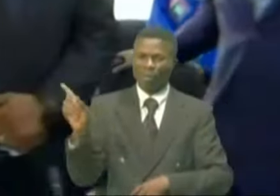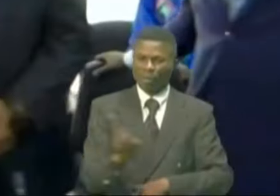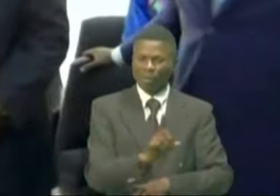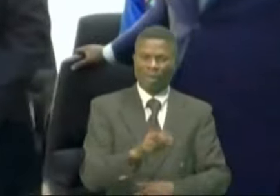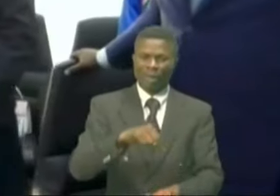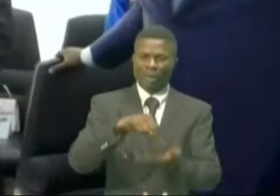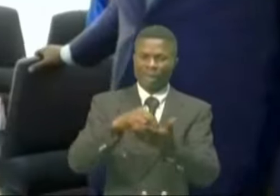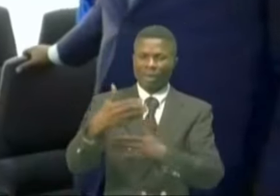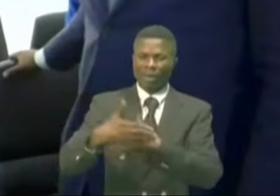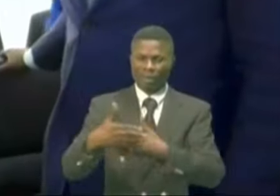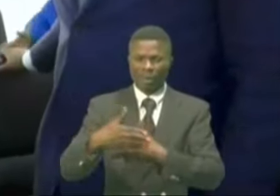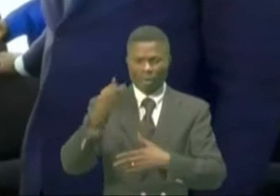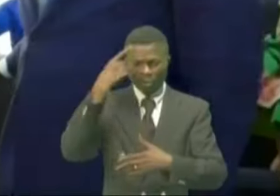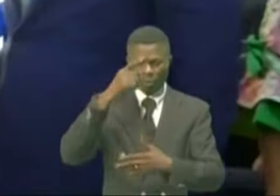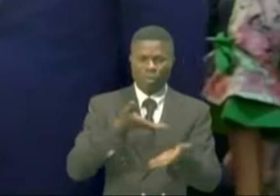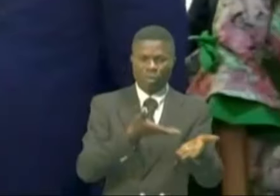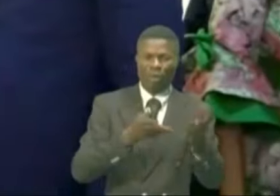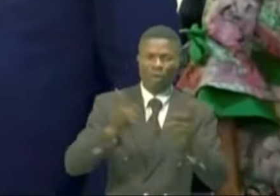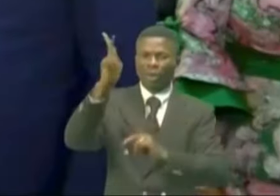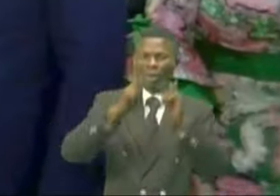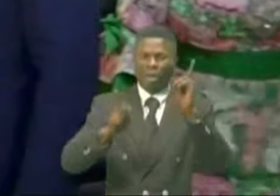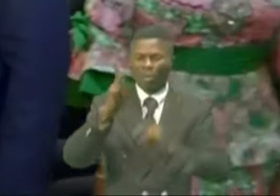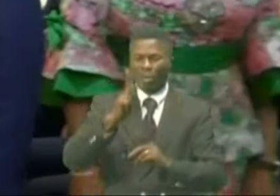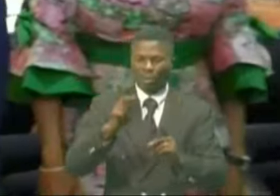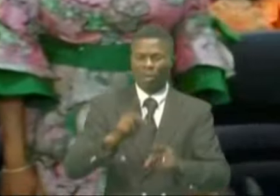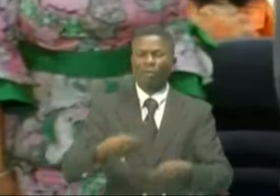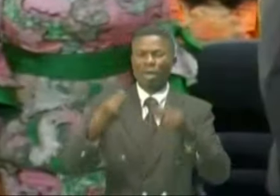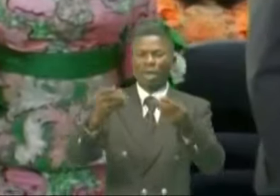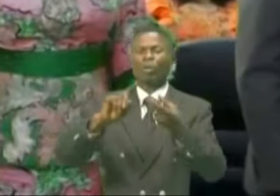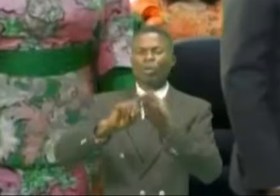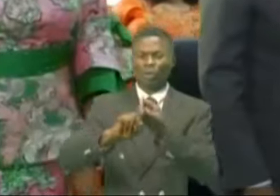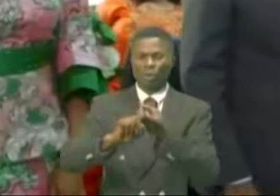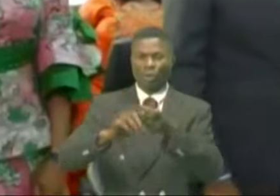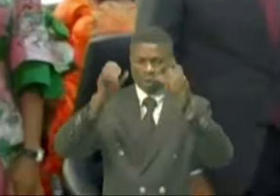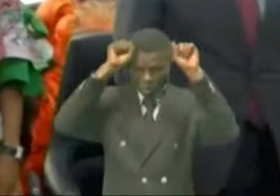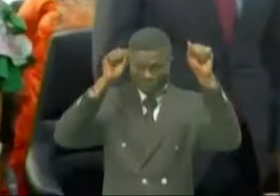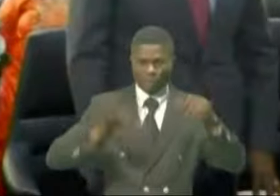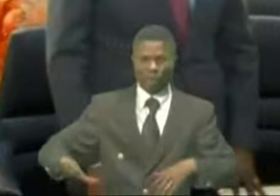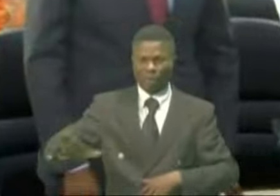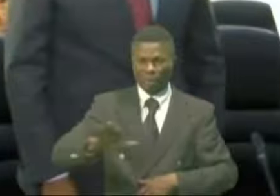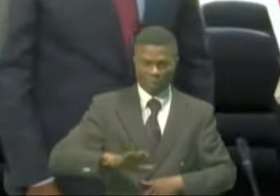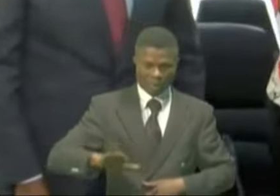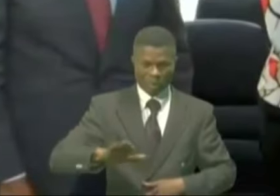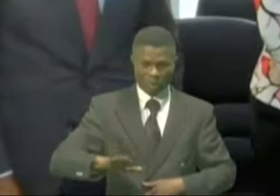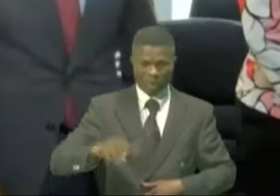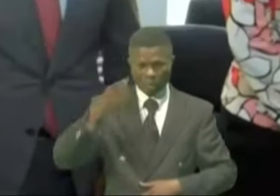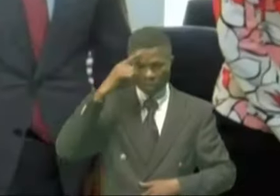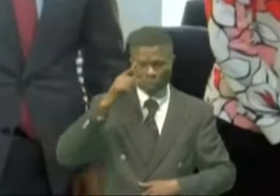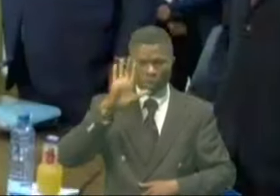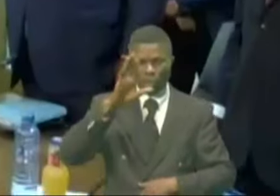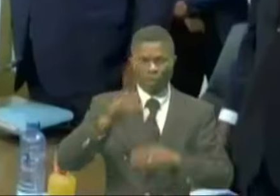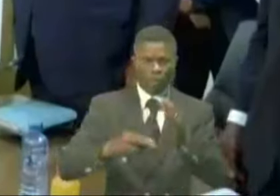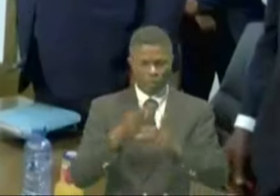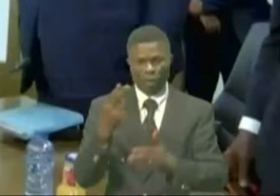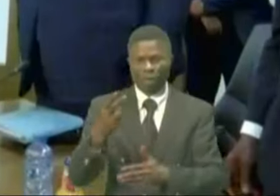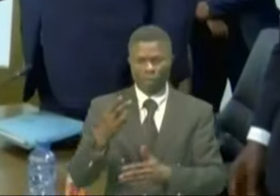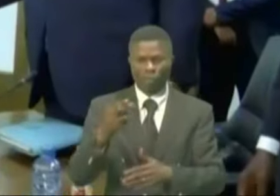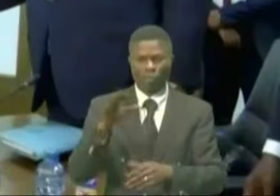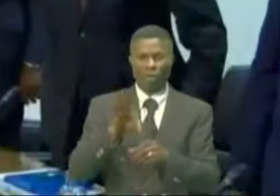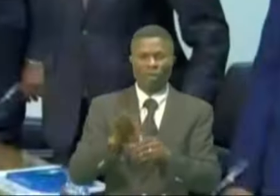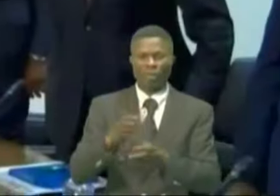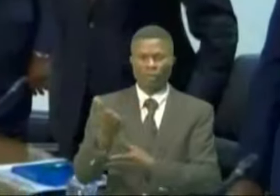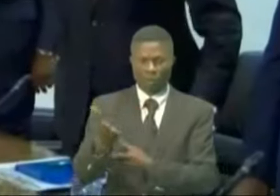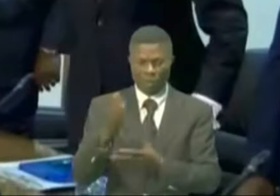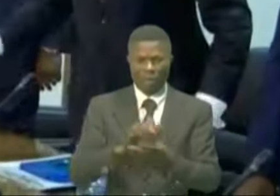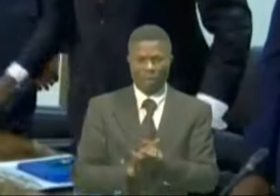tenir prêt pour servir le peuple qui a renouvelé sa confiance au président de la République pour une seconde fois. Un